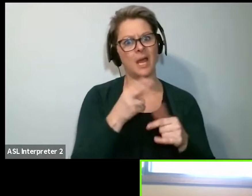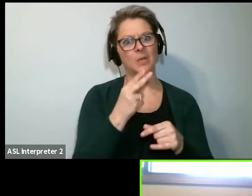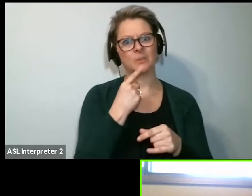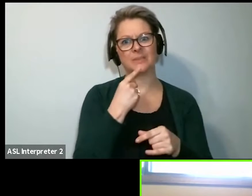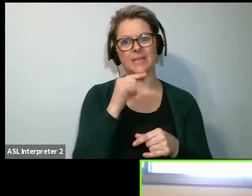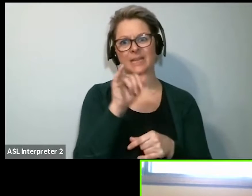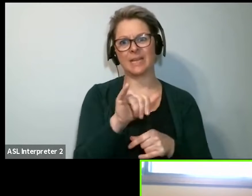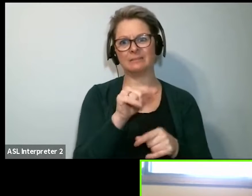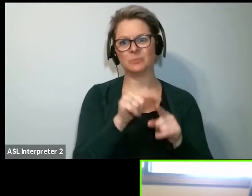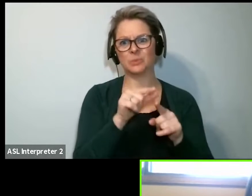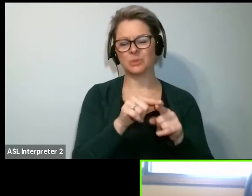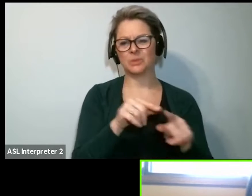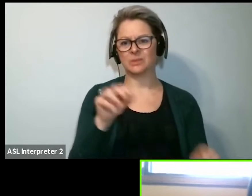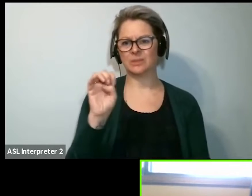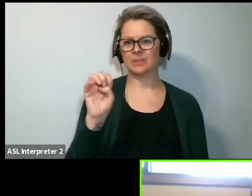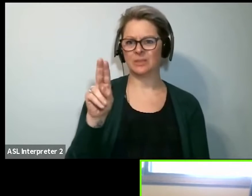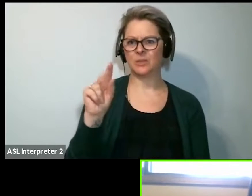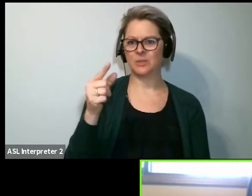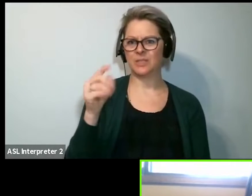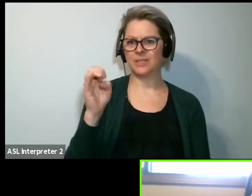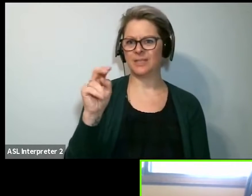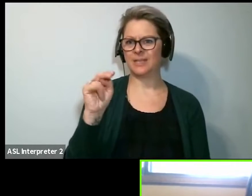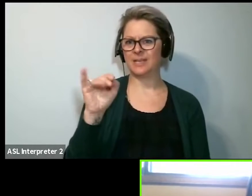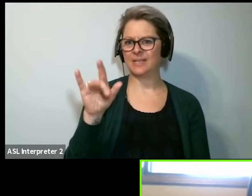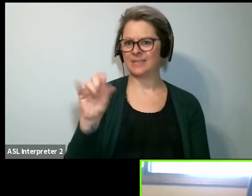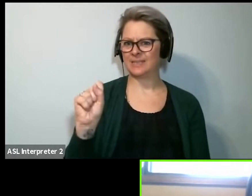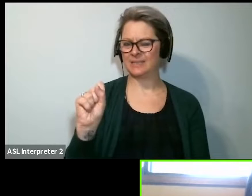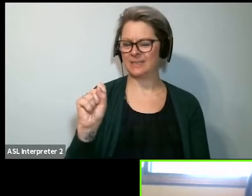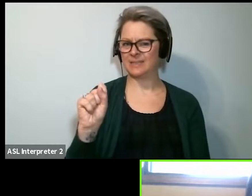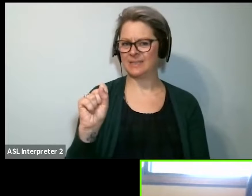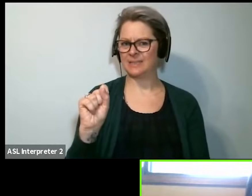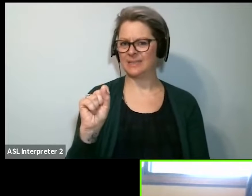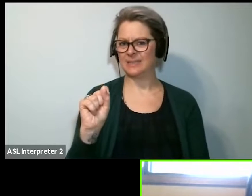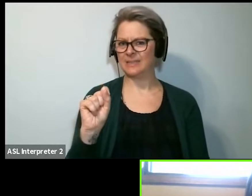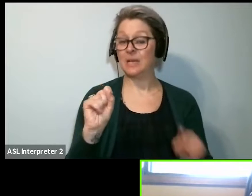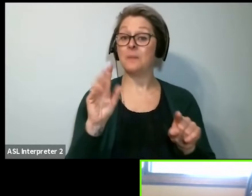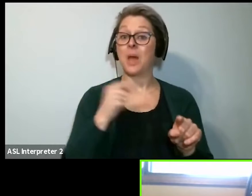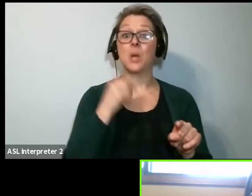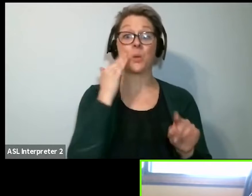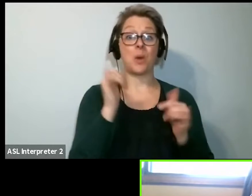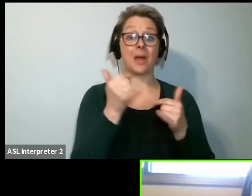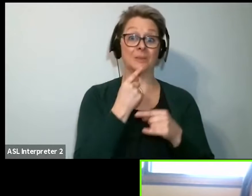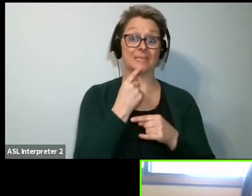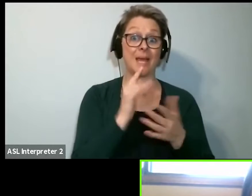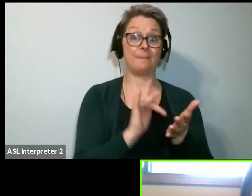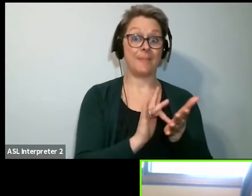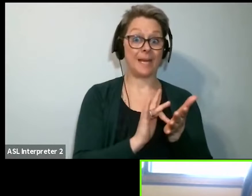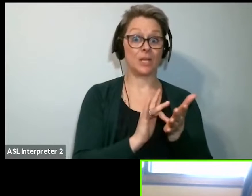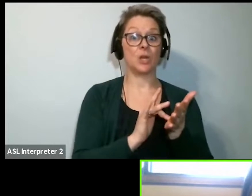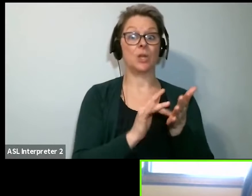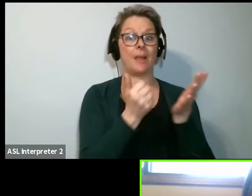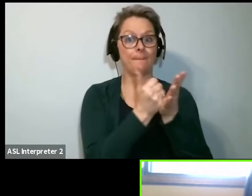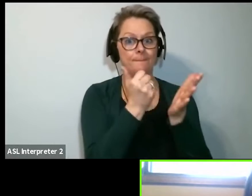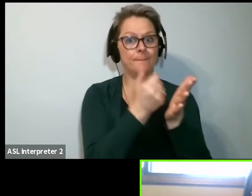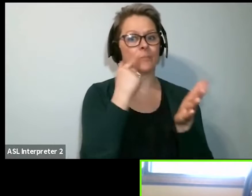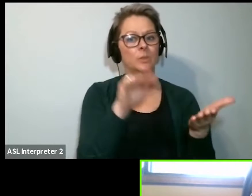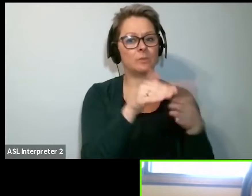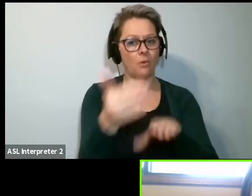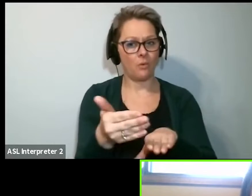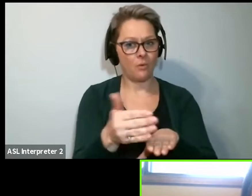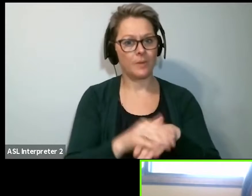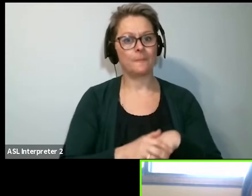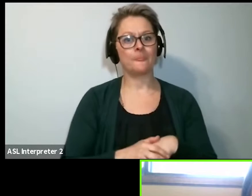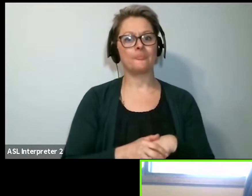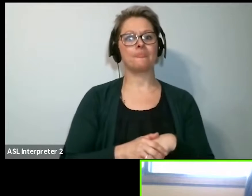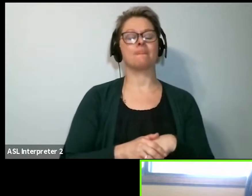in Chinese, but I do know how to say medical assistance in death, which is 安